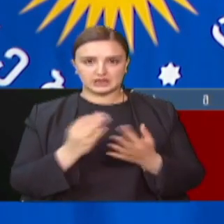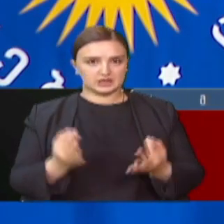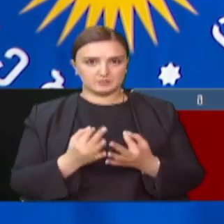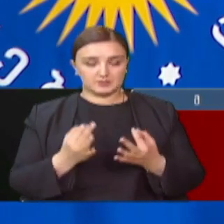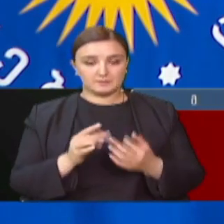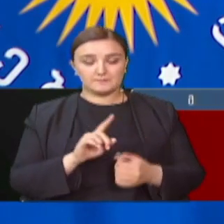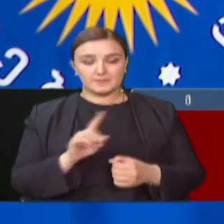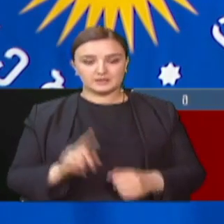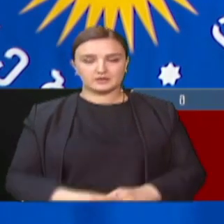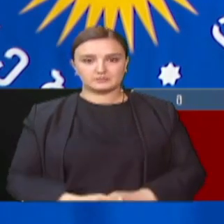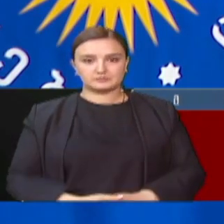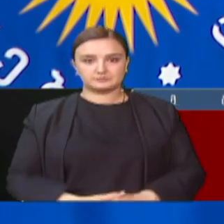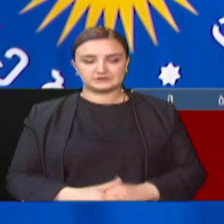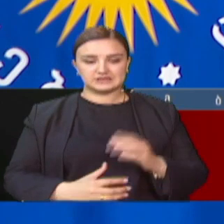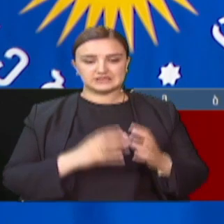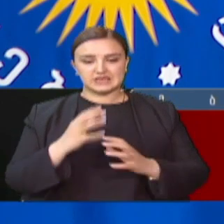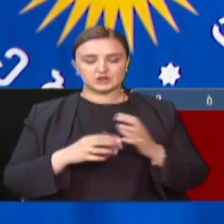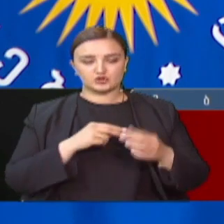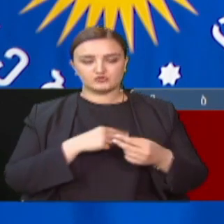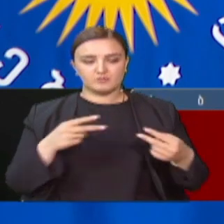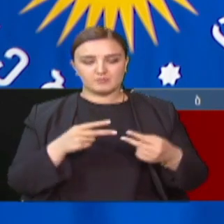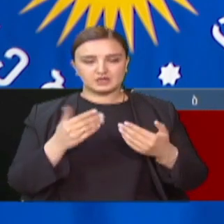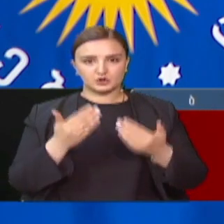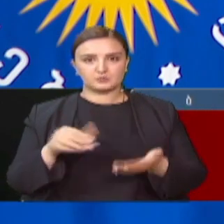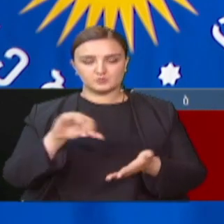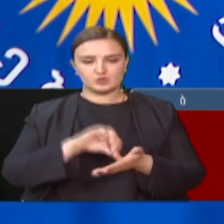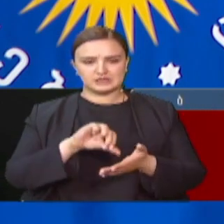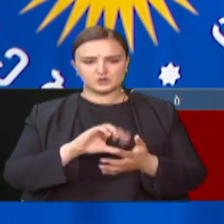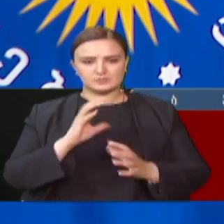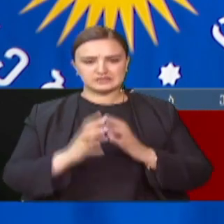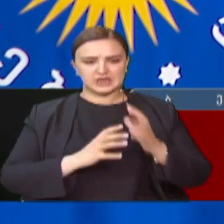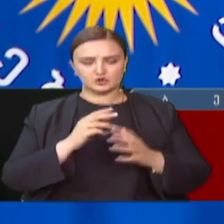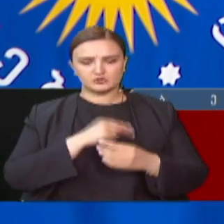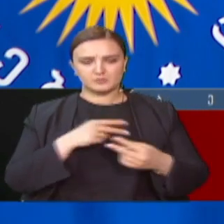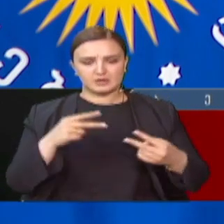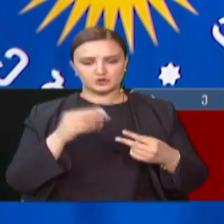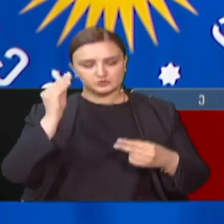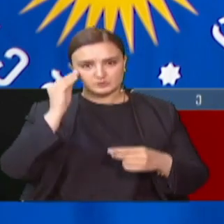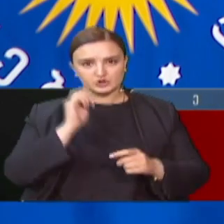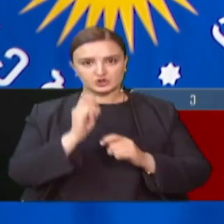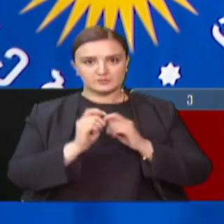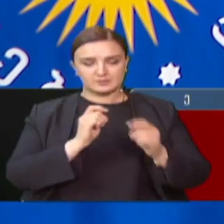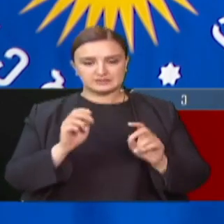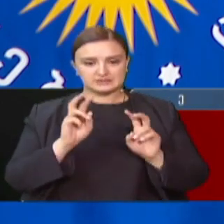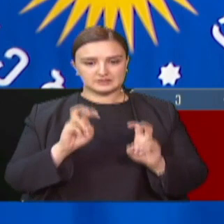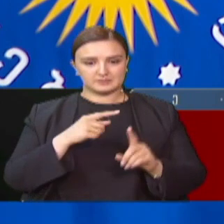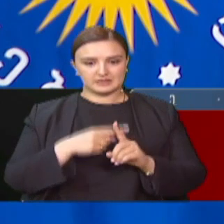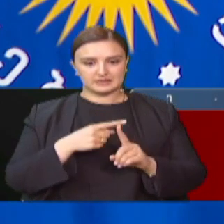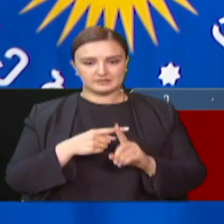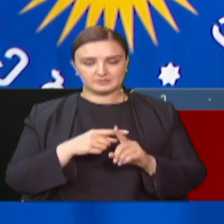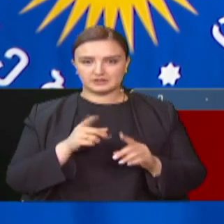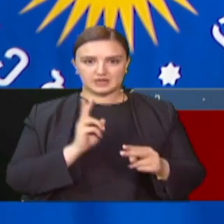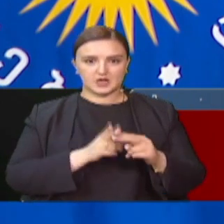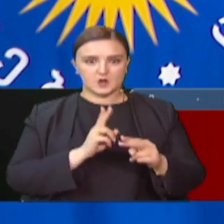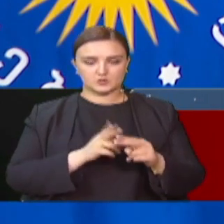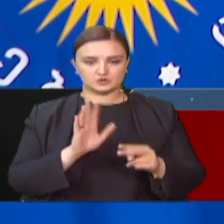Tumca, საერთაშორისო პარტნიორების მონაწილეობა, საერთაშორისო პარტნიორების შეფასებები, დადებითი შეფასებები არ უშლის